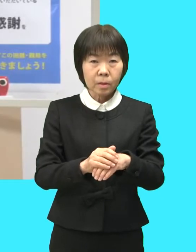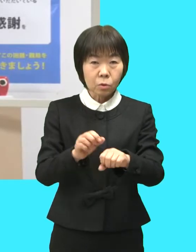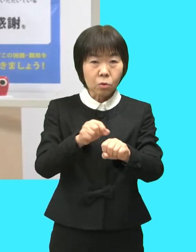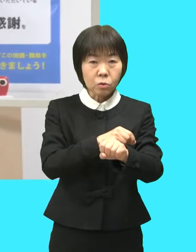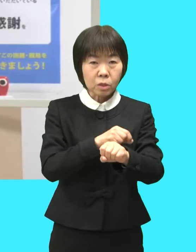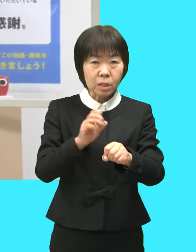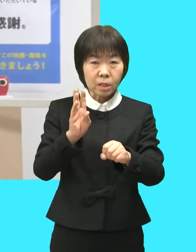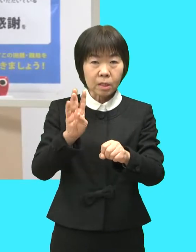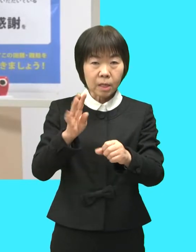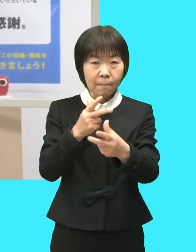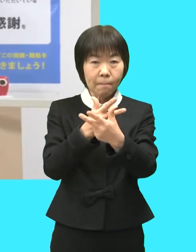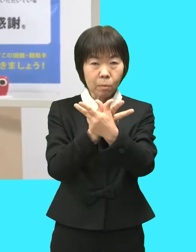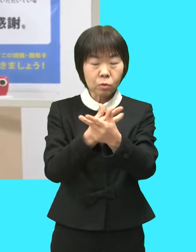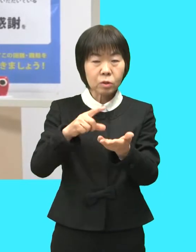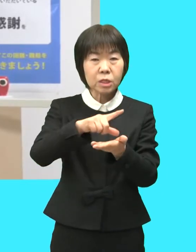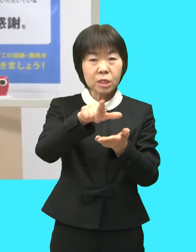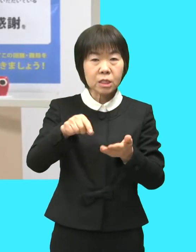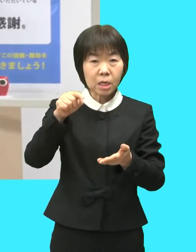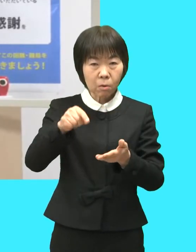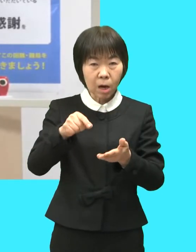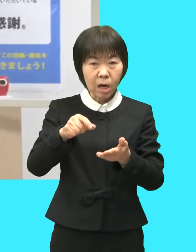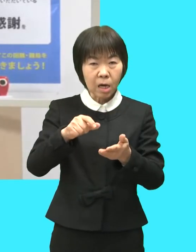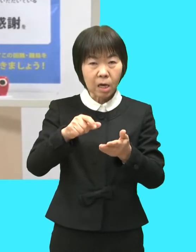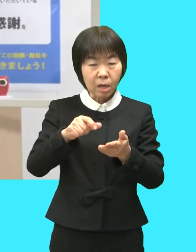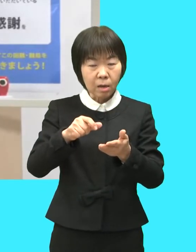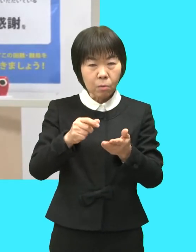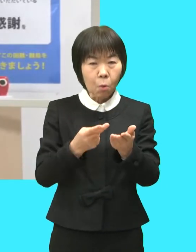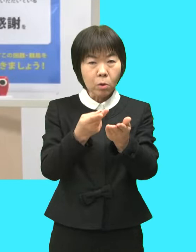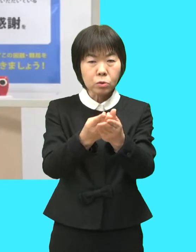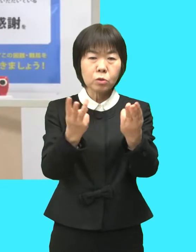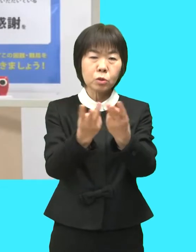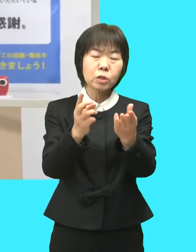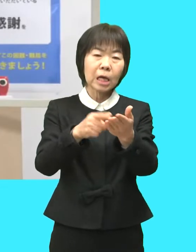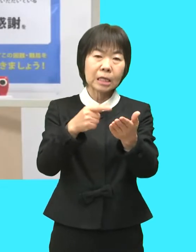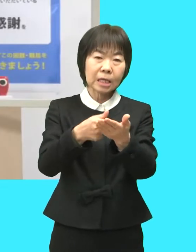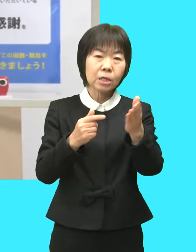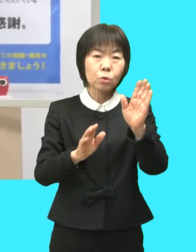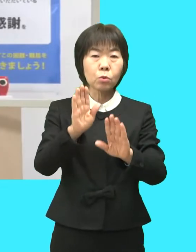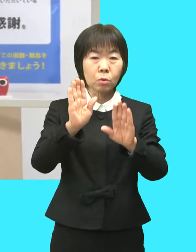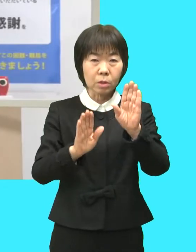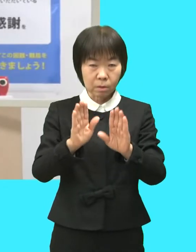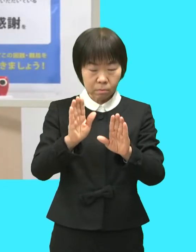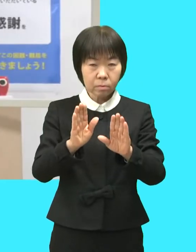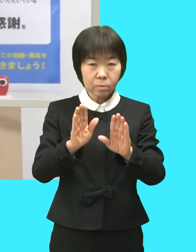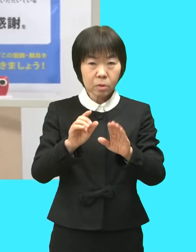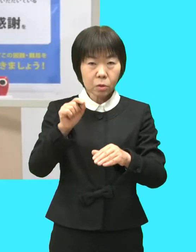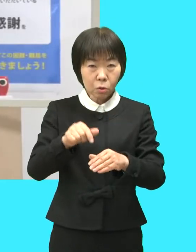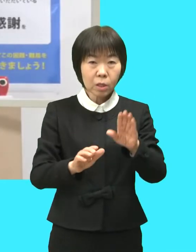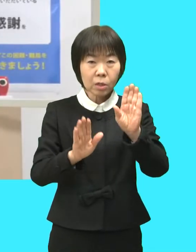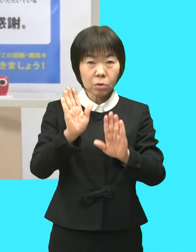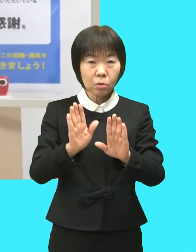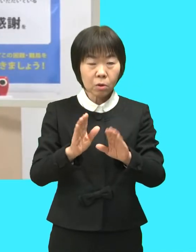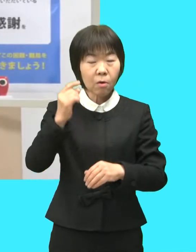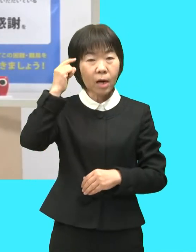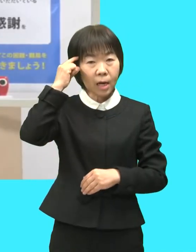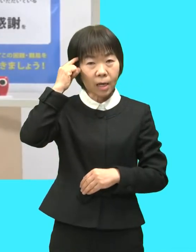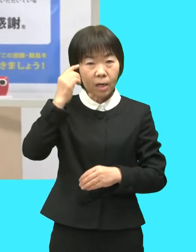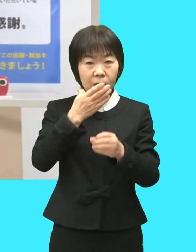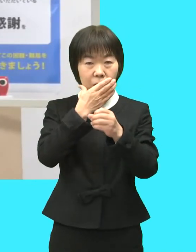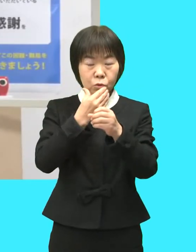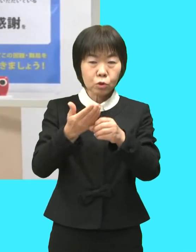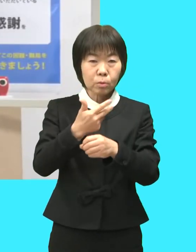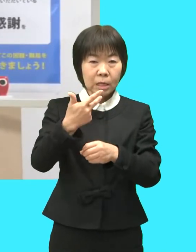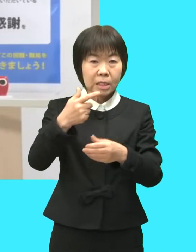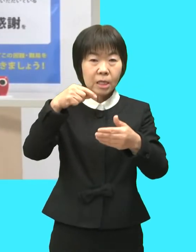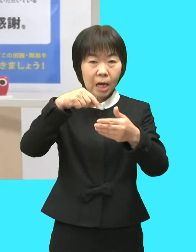に県北地域は厳しい状況になっています。こうした状況を踏まえ、福島市内